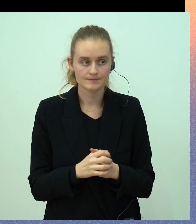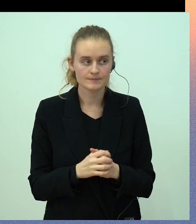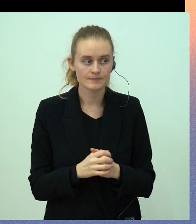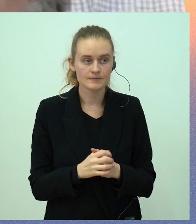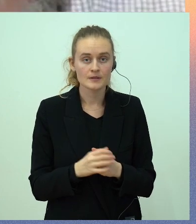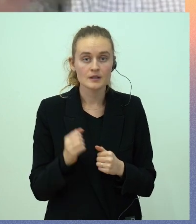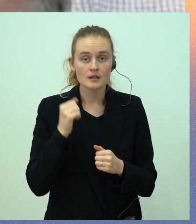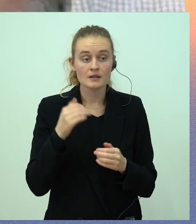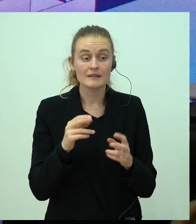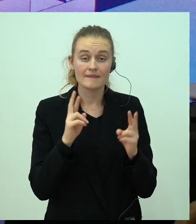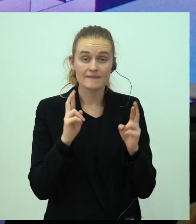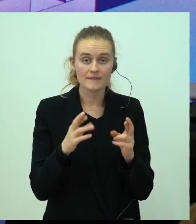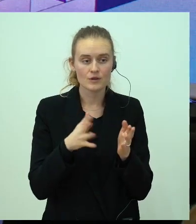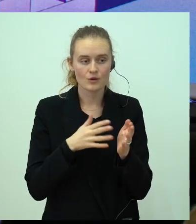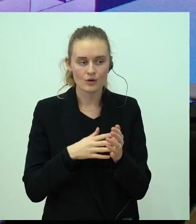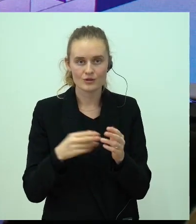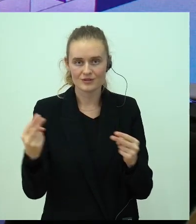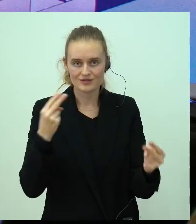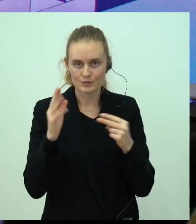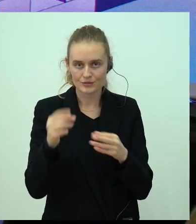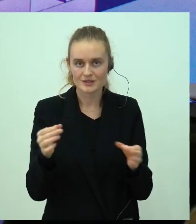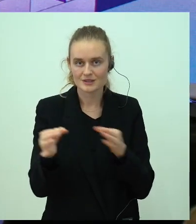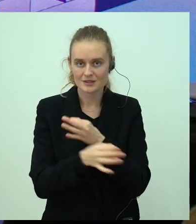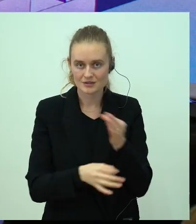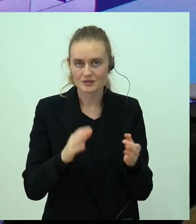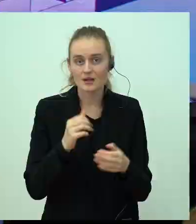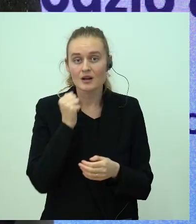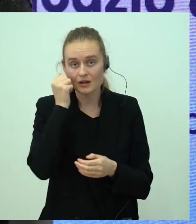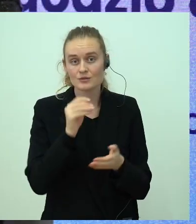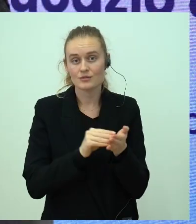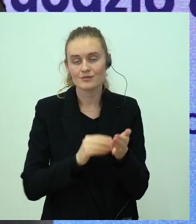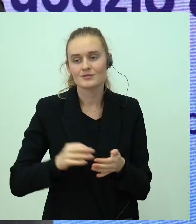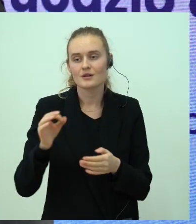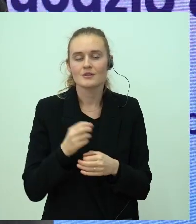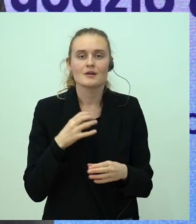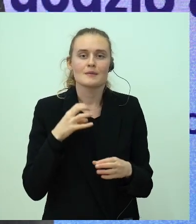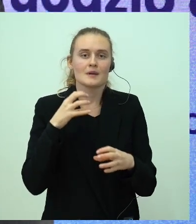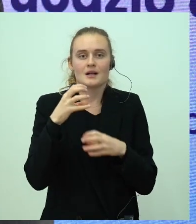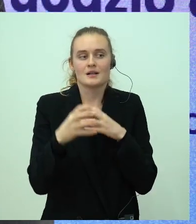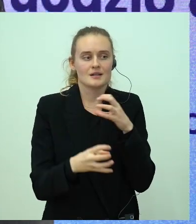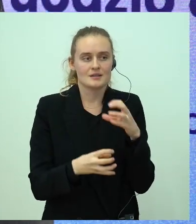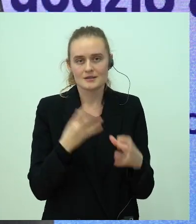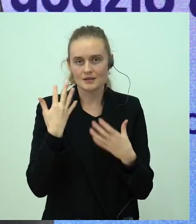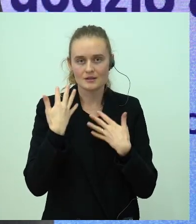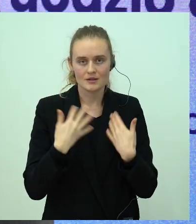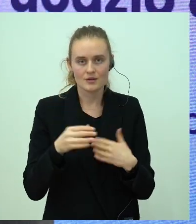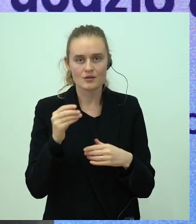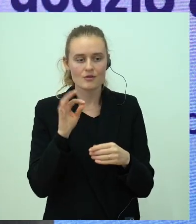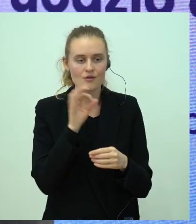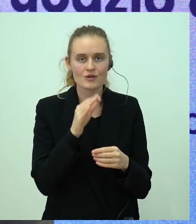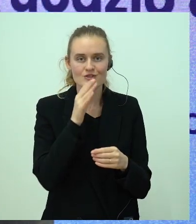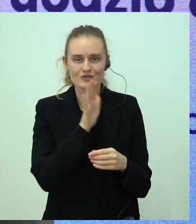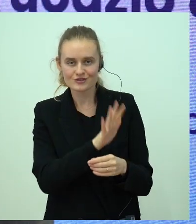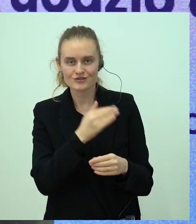Dėkoju, tikiuosi liksite tolesnėje mūsų diskusijoje dar kartą. Ačiū už tokią pasaulinę antisemitizmo apžiūrą